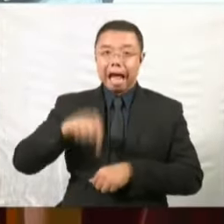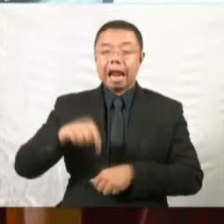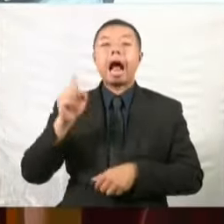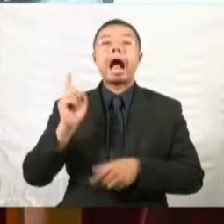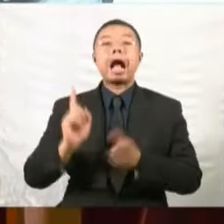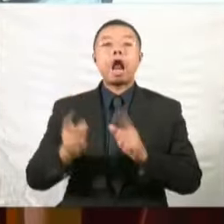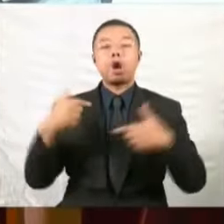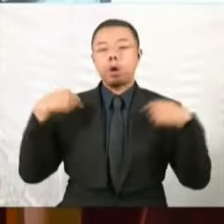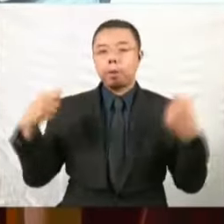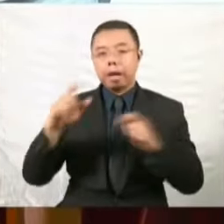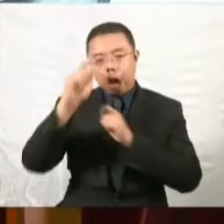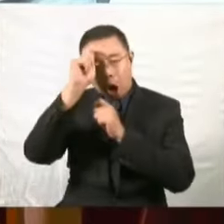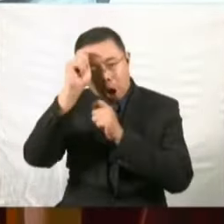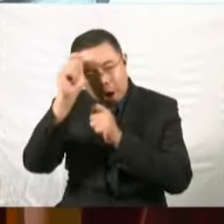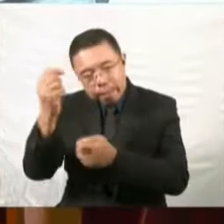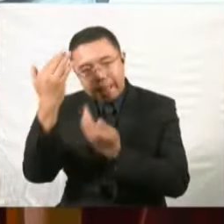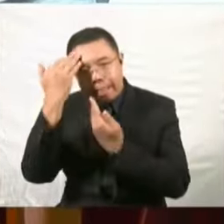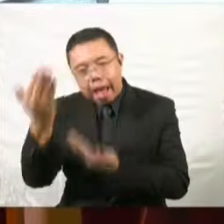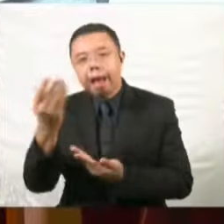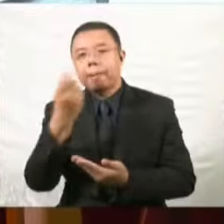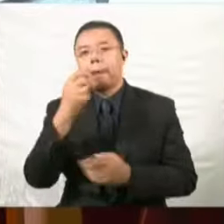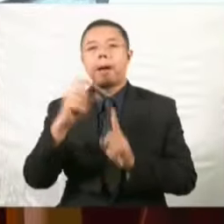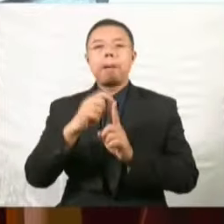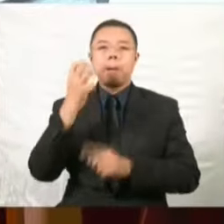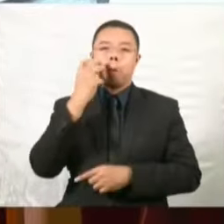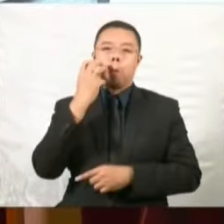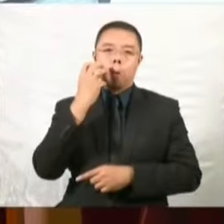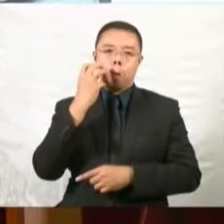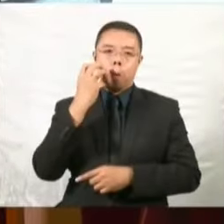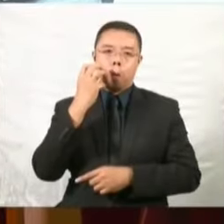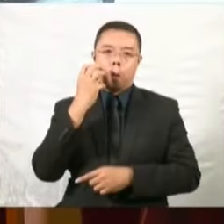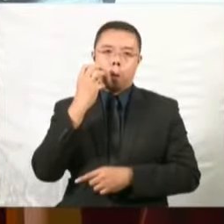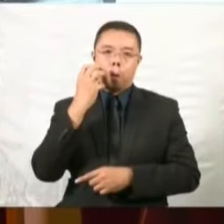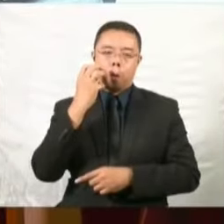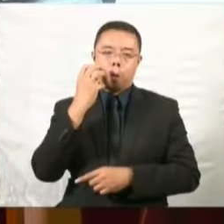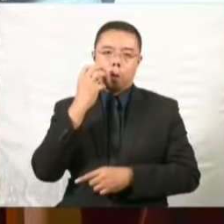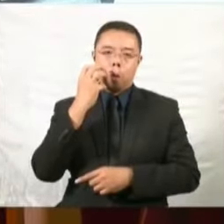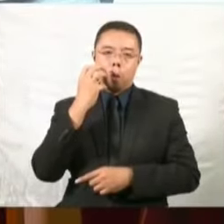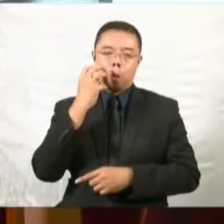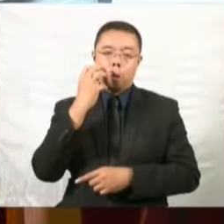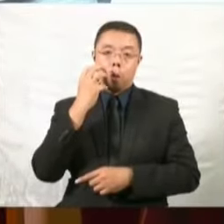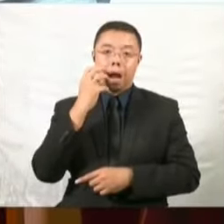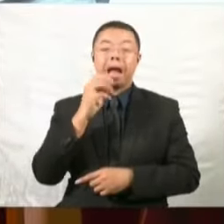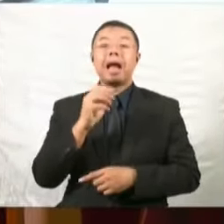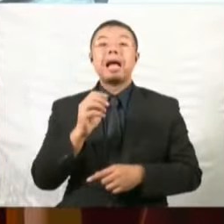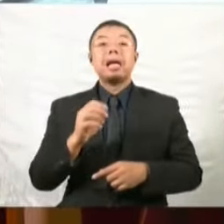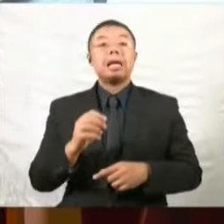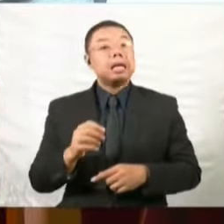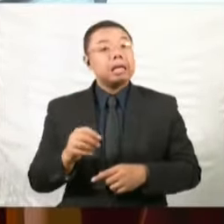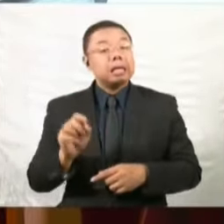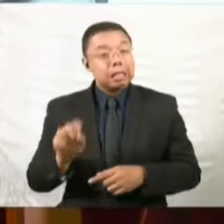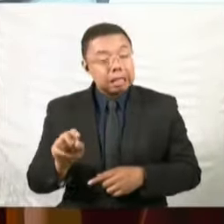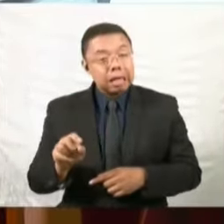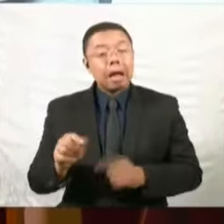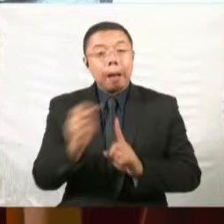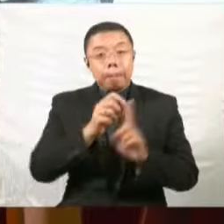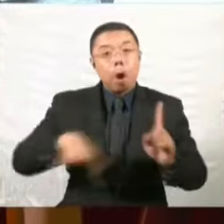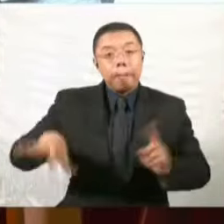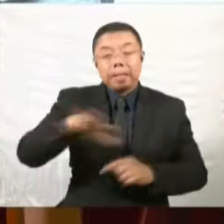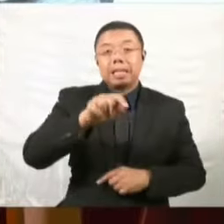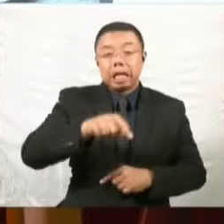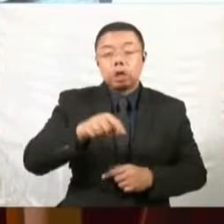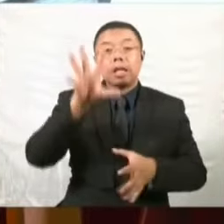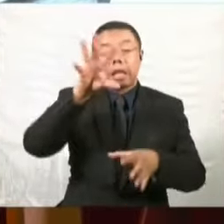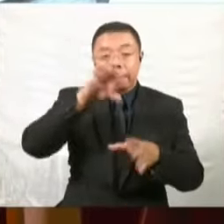Gubernur kita akan hormat taat kepada Bapak Prabowo Subianto Nah karena provinsi itu